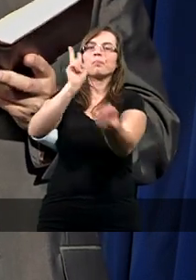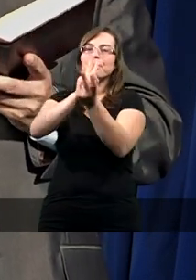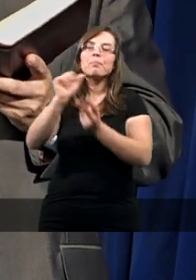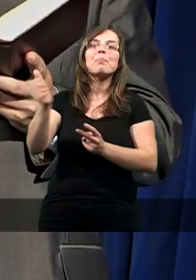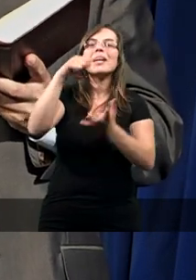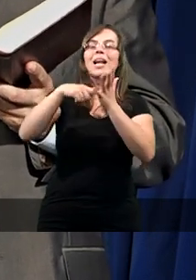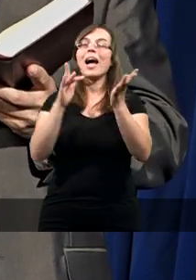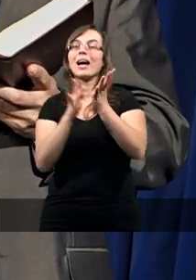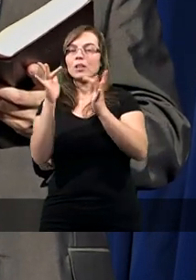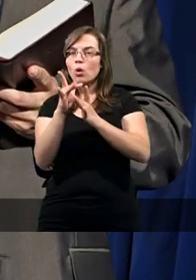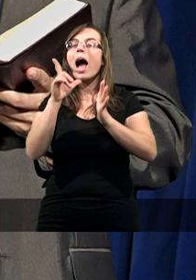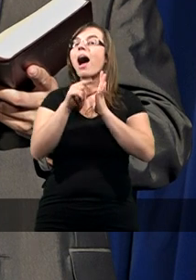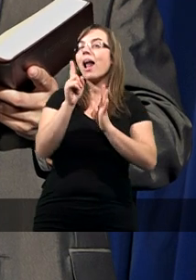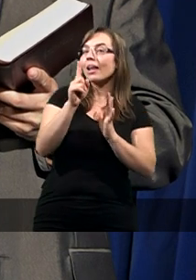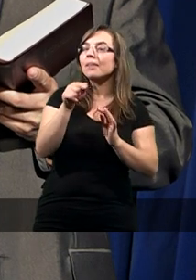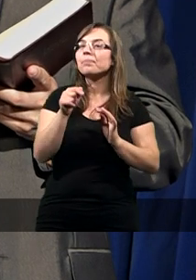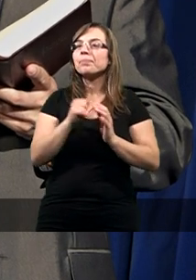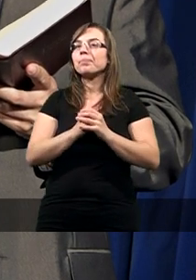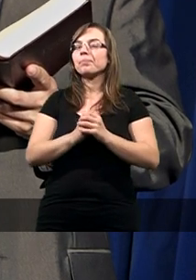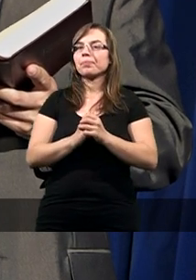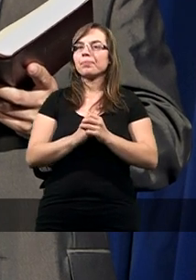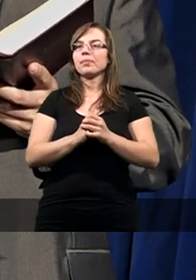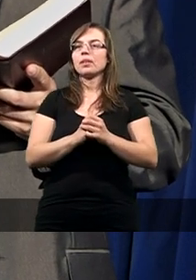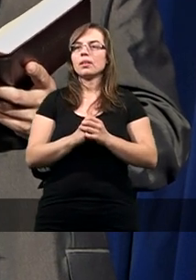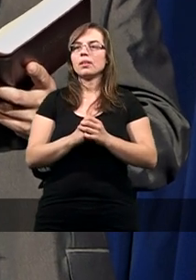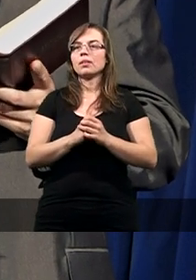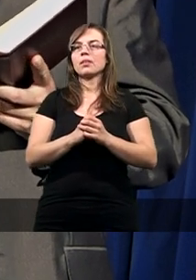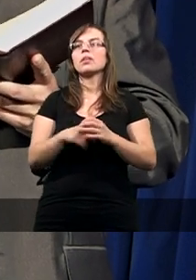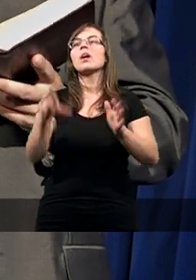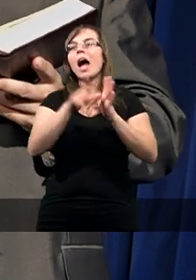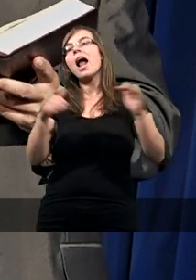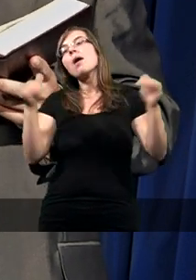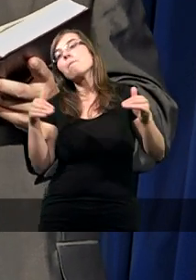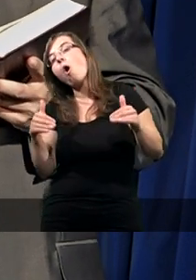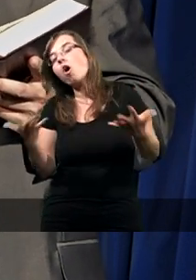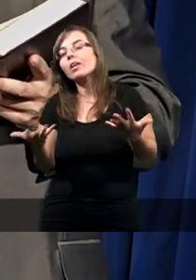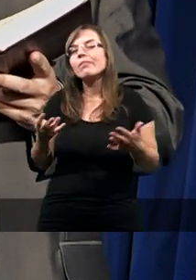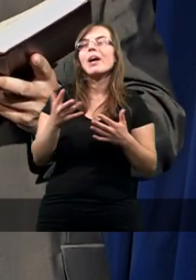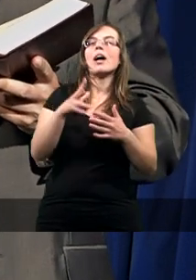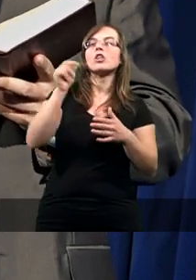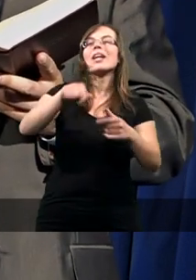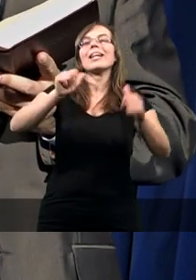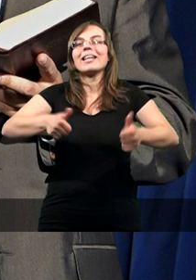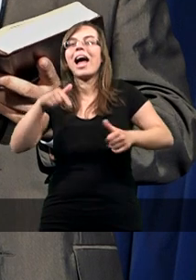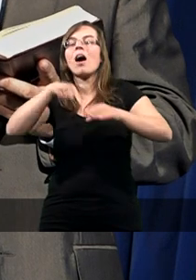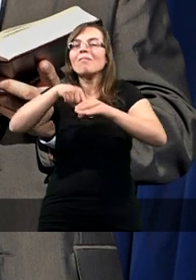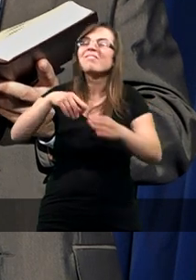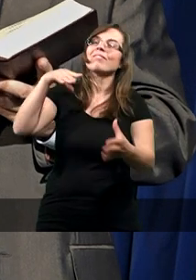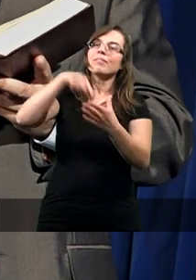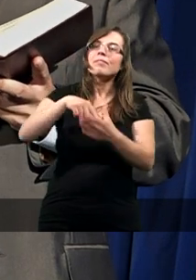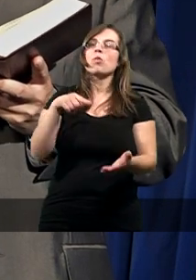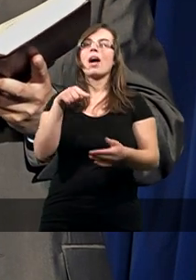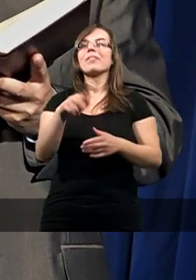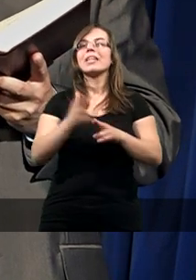spotkała Chrystusa. But it may very well have been at the time of this incident. Ale możliwe, że stało się to